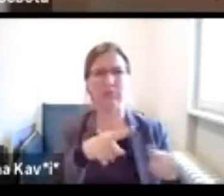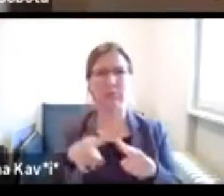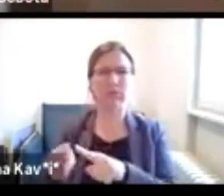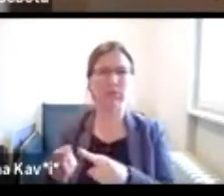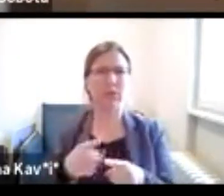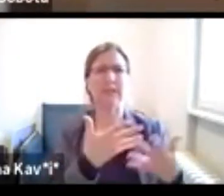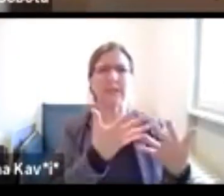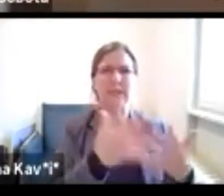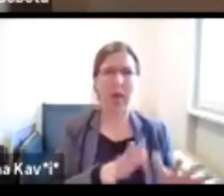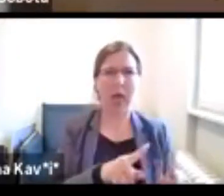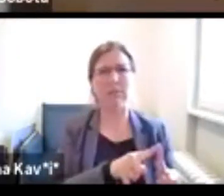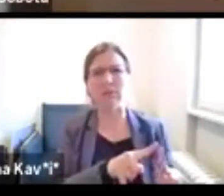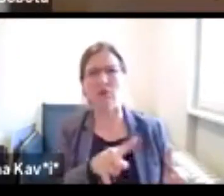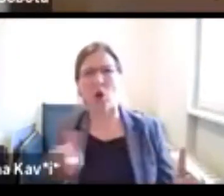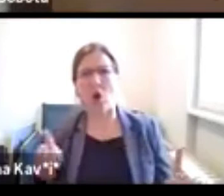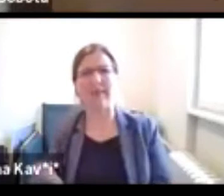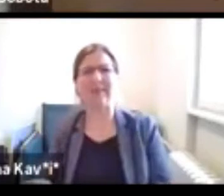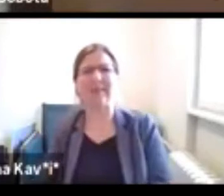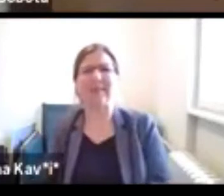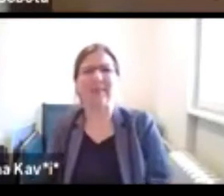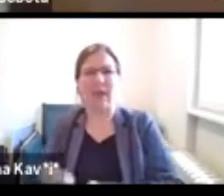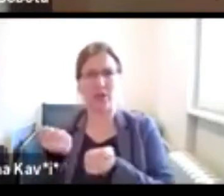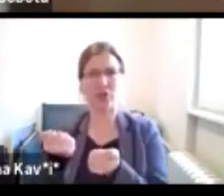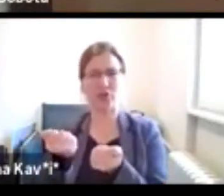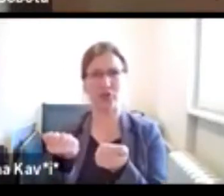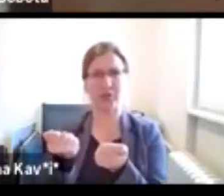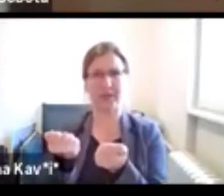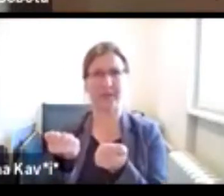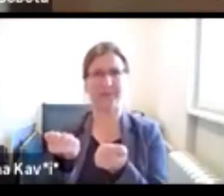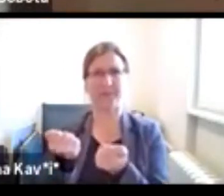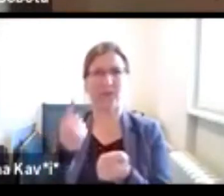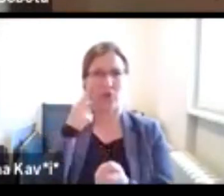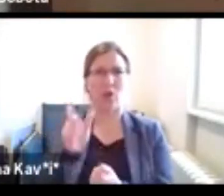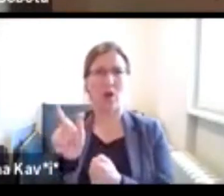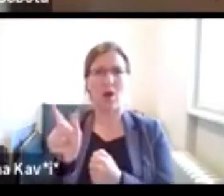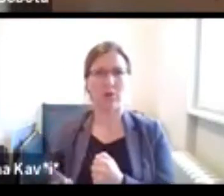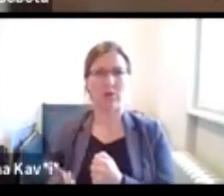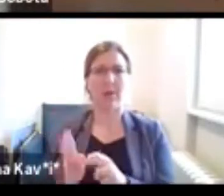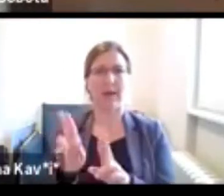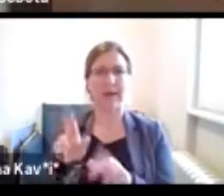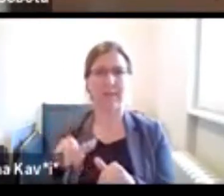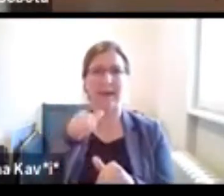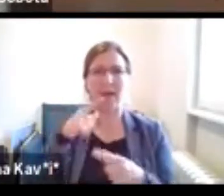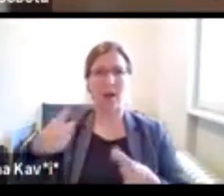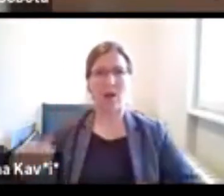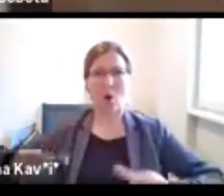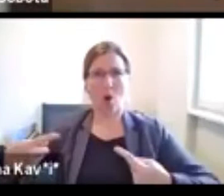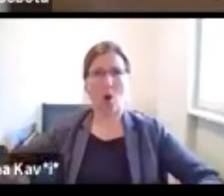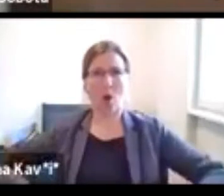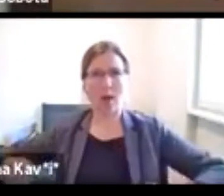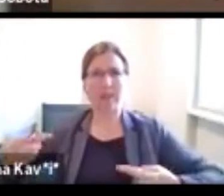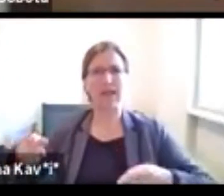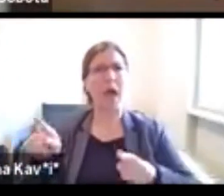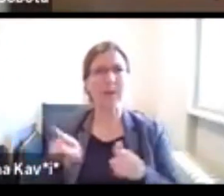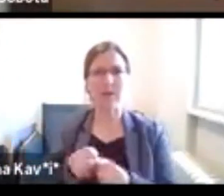vidljivih, do onih koji su zbilja intenzivni, dakle, gdje osoba možda, osim što je možda u kolicima, možda ne može